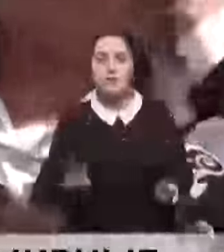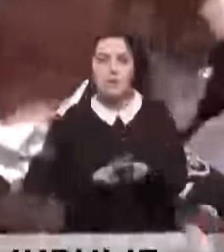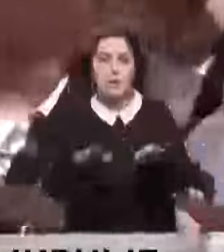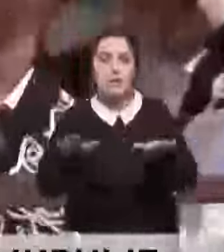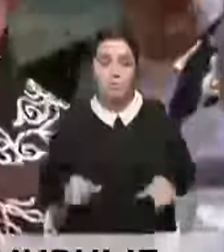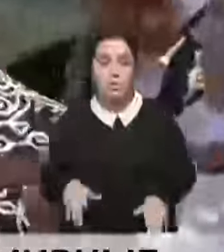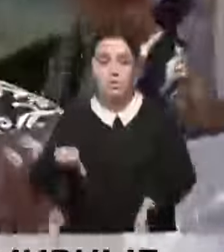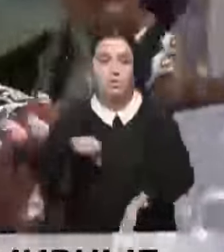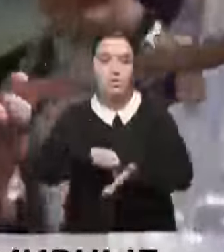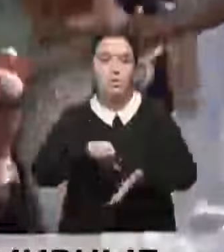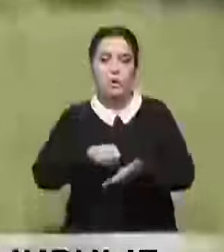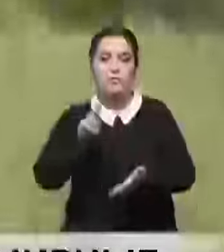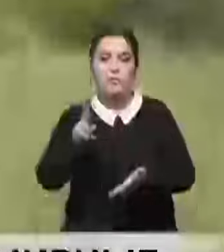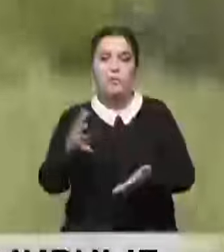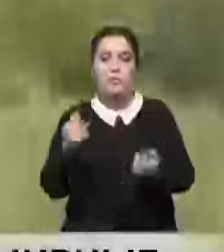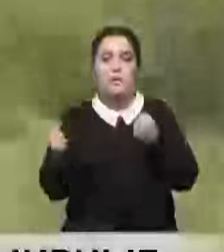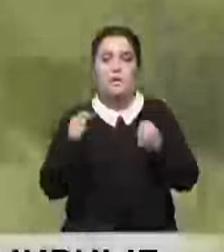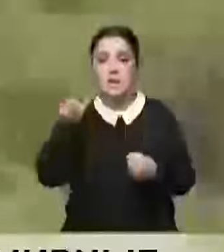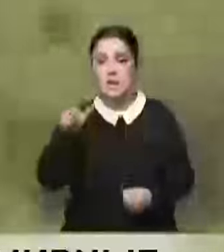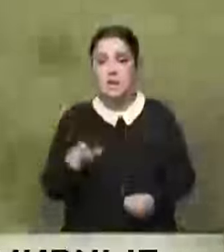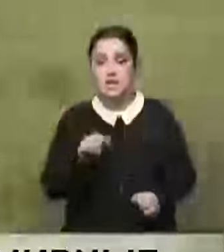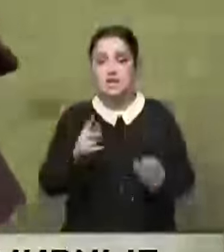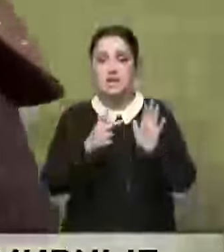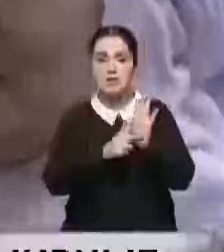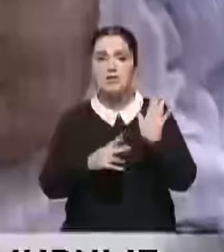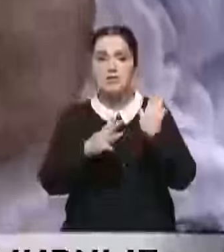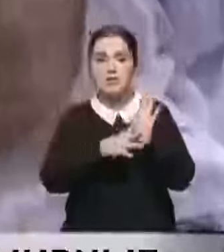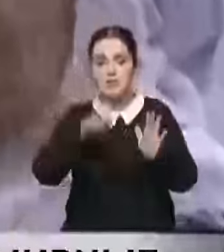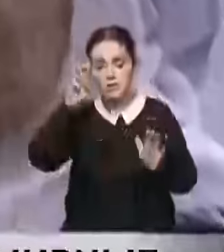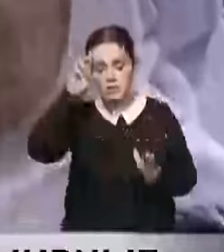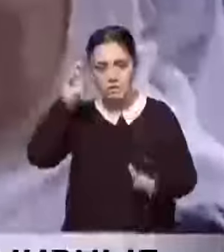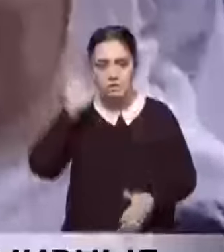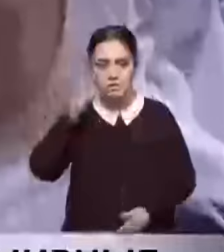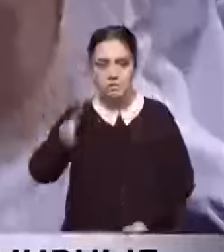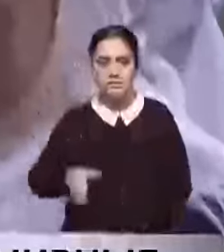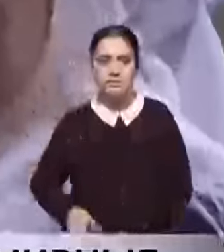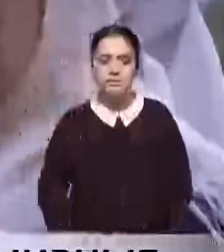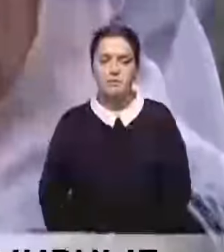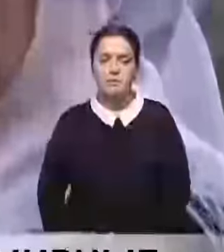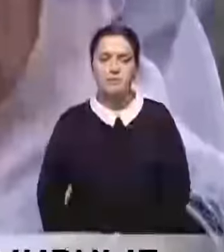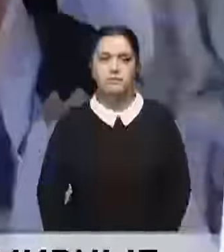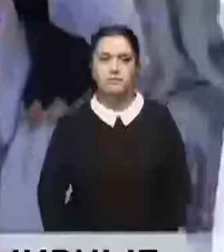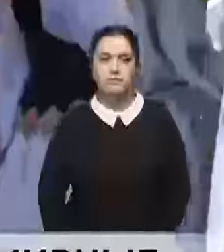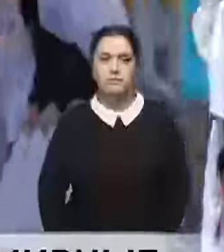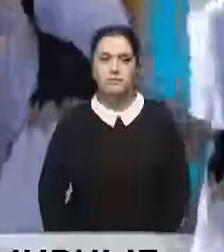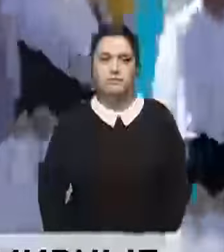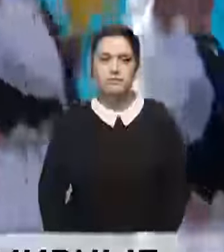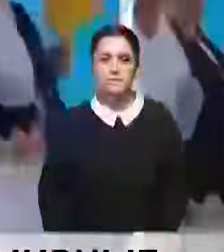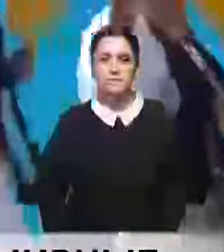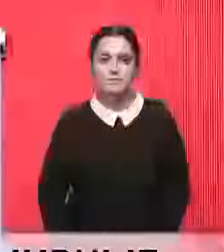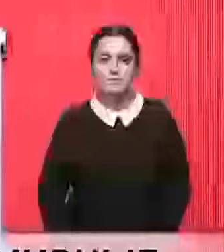в Астане. В них примут участие более 2500 спортсменов из 89 стран.